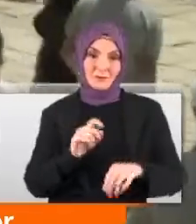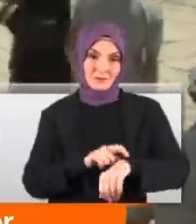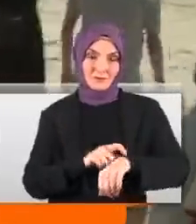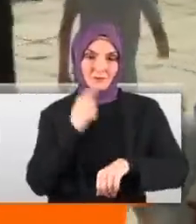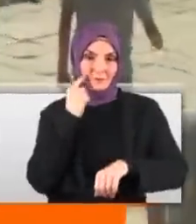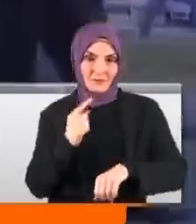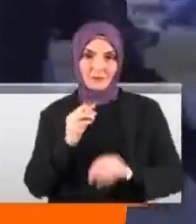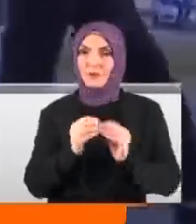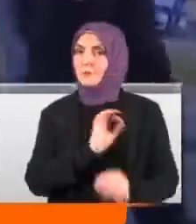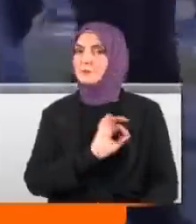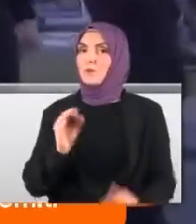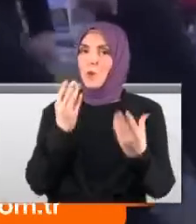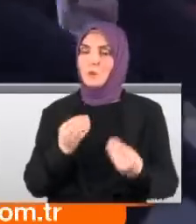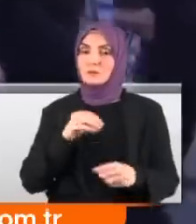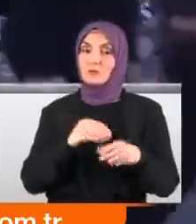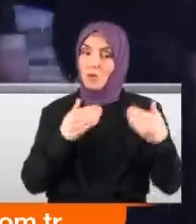alınması çağrısı yaptı.